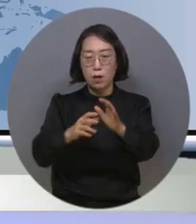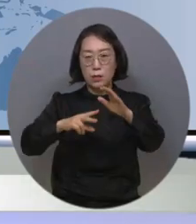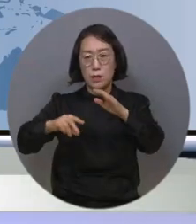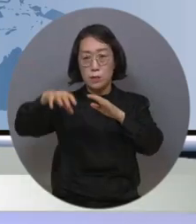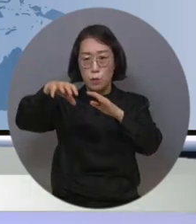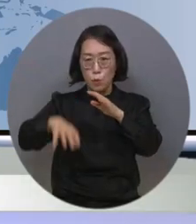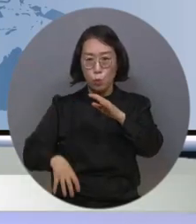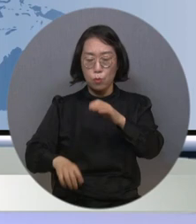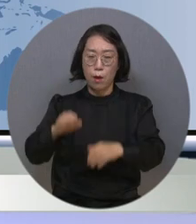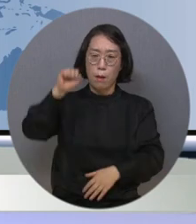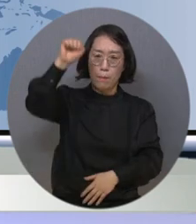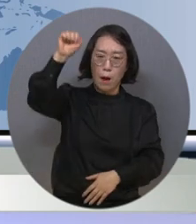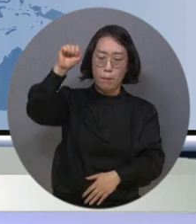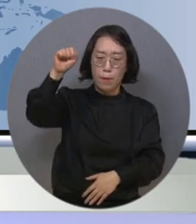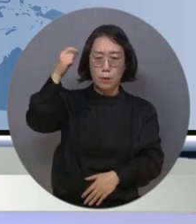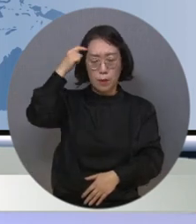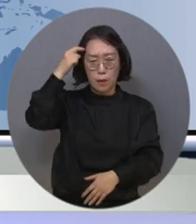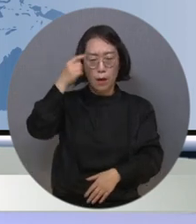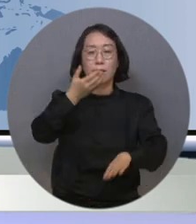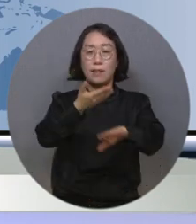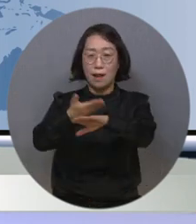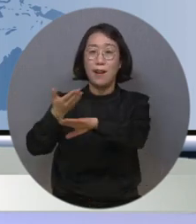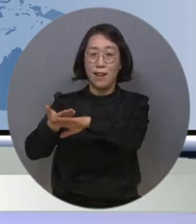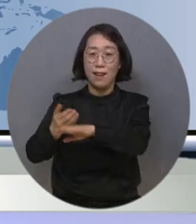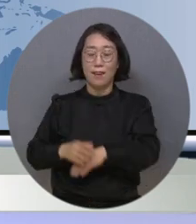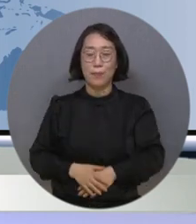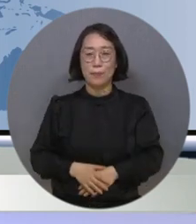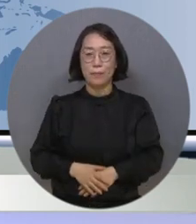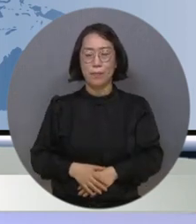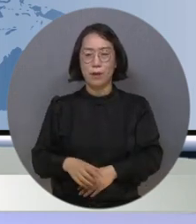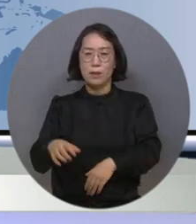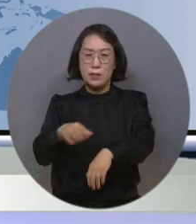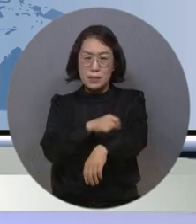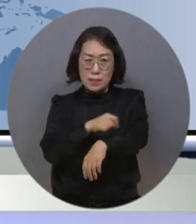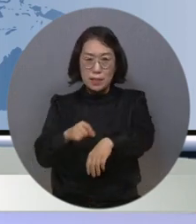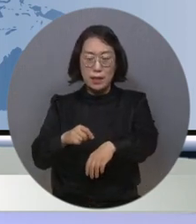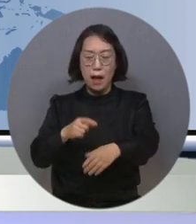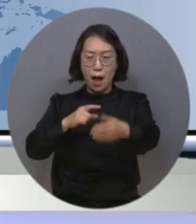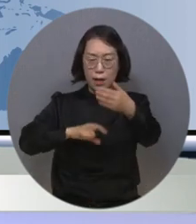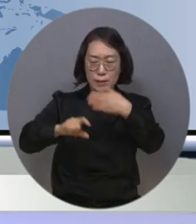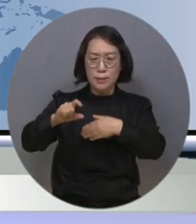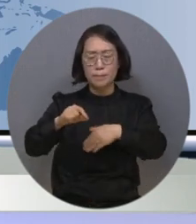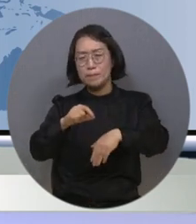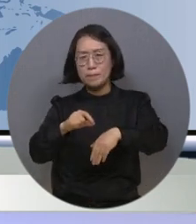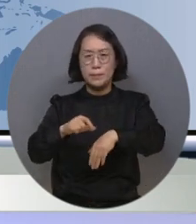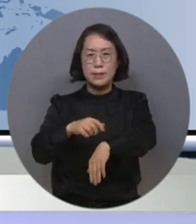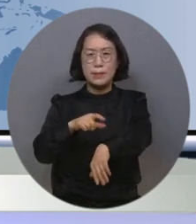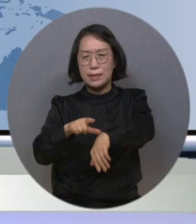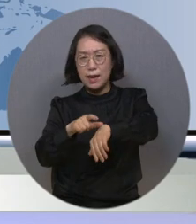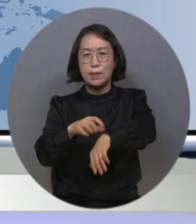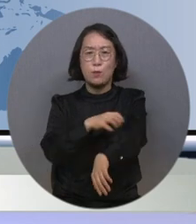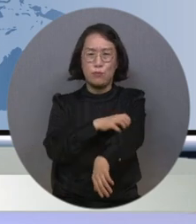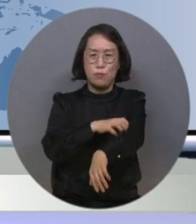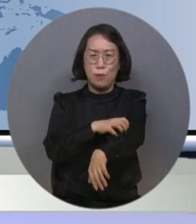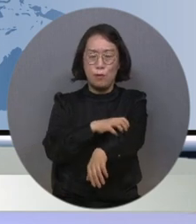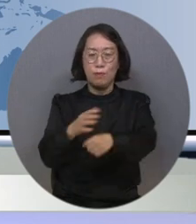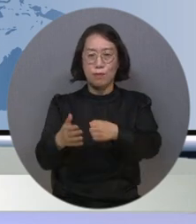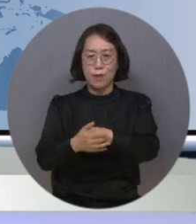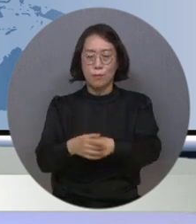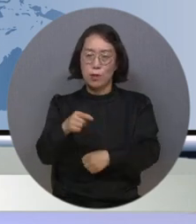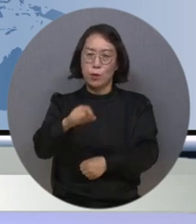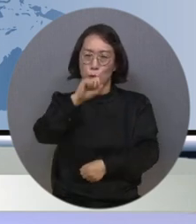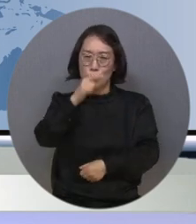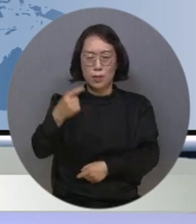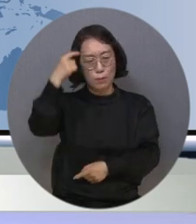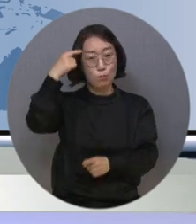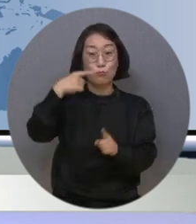두고 바라보는 시각은 다를 수 있습니다. 특히나 지하철을 이용하는 승객들의 불편으로 인한 부정적인 시선 또한